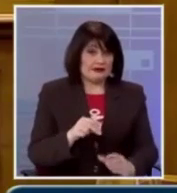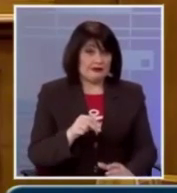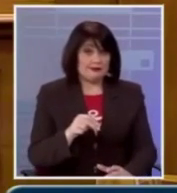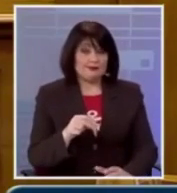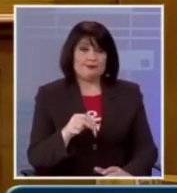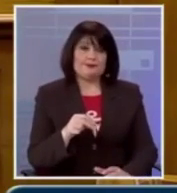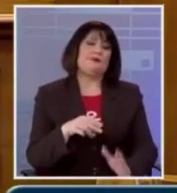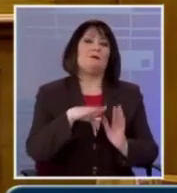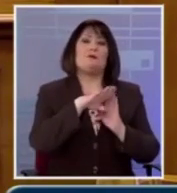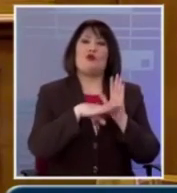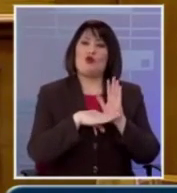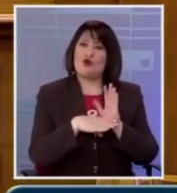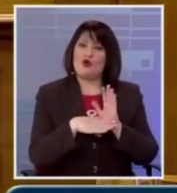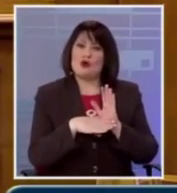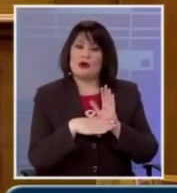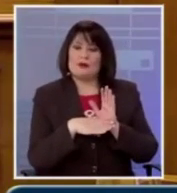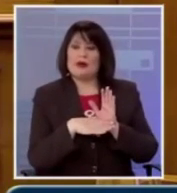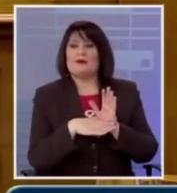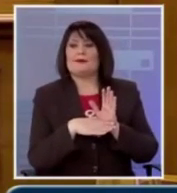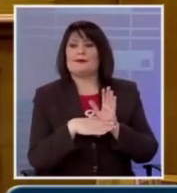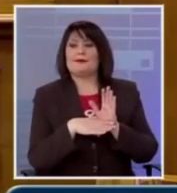το πρόγραμμα το οποίο